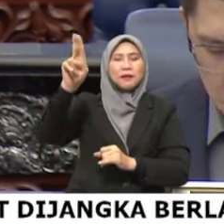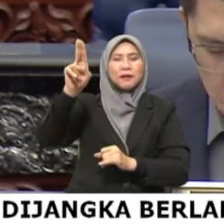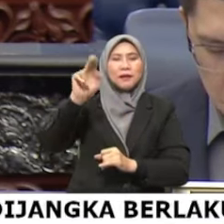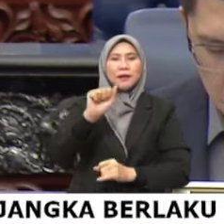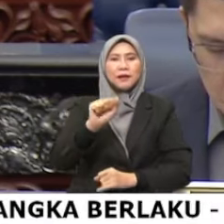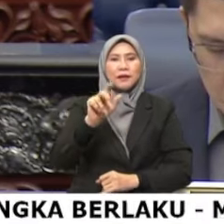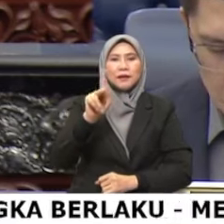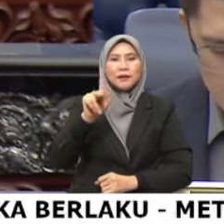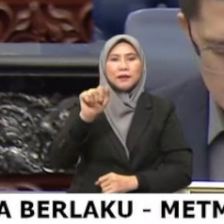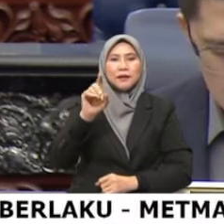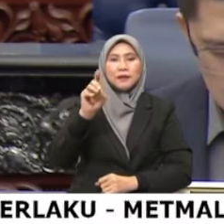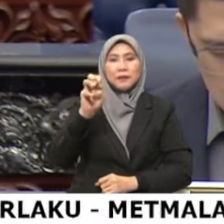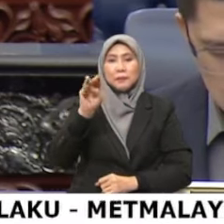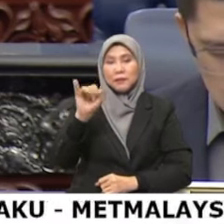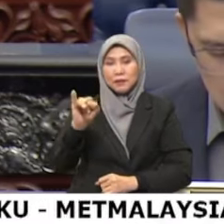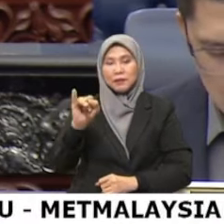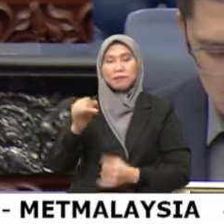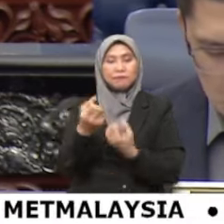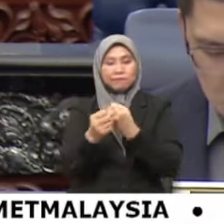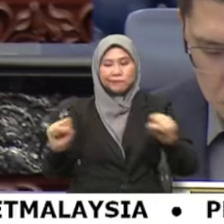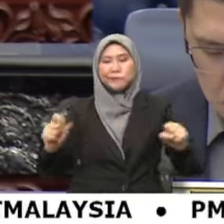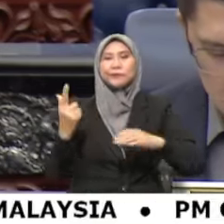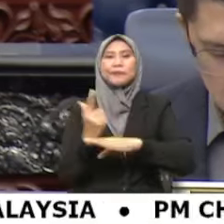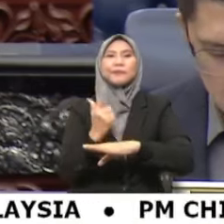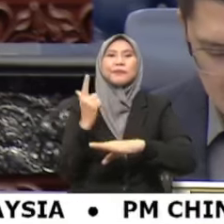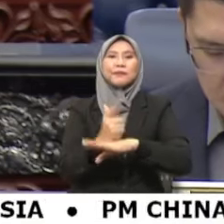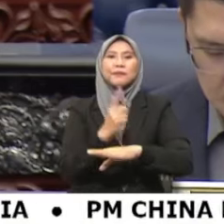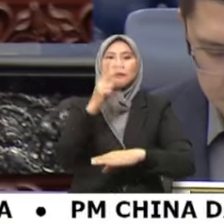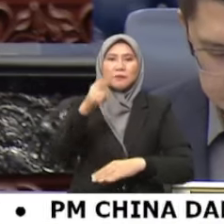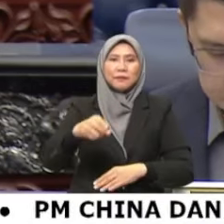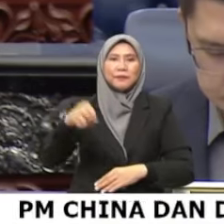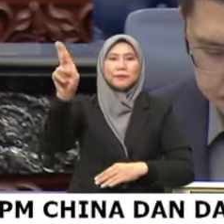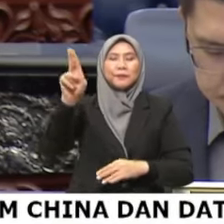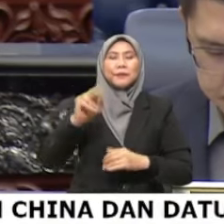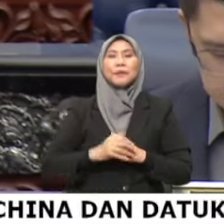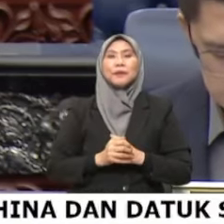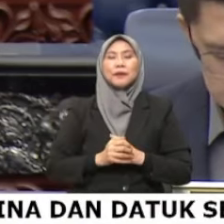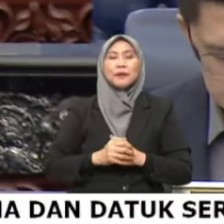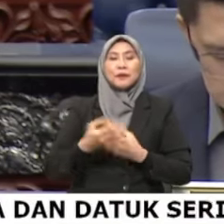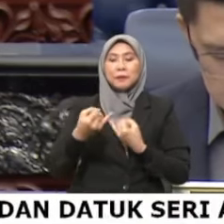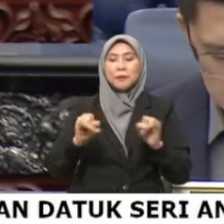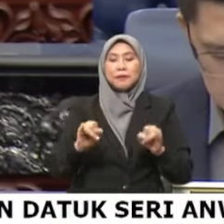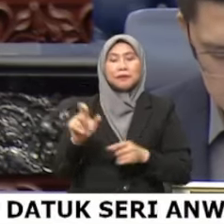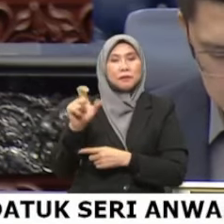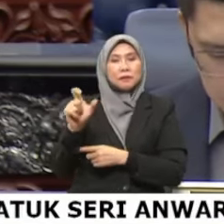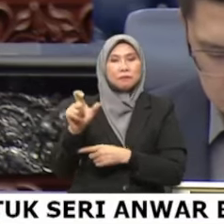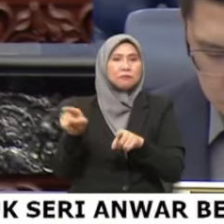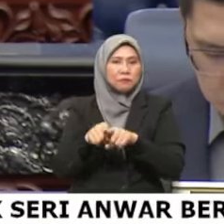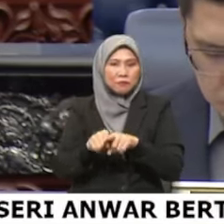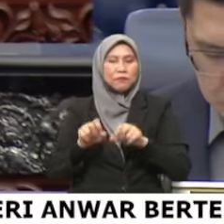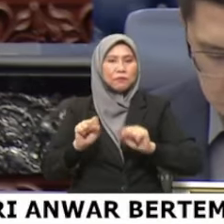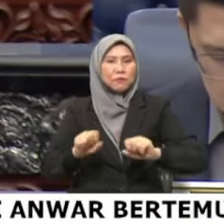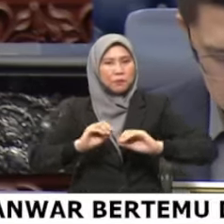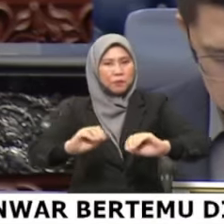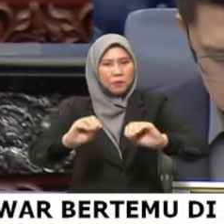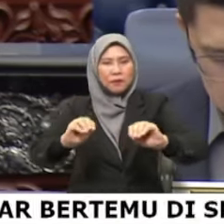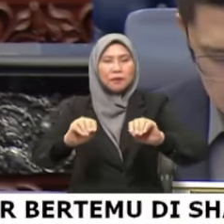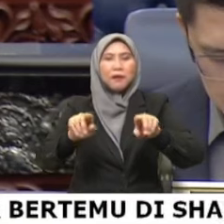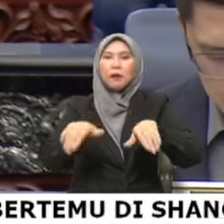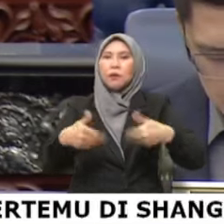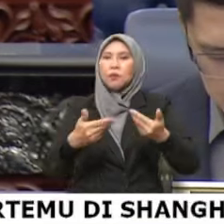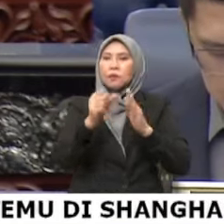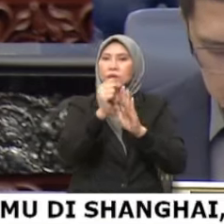dan penyedia latihan halal. JAKIM dan MAINS dan JAIN terus berusaha memberikan kefahaman mengenai prosedur dan